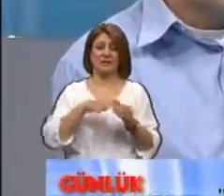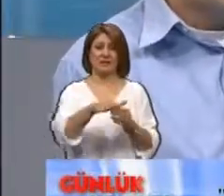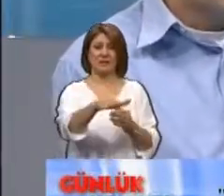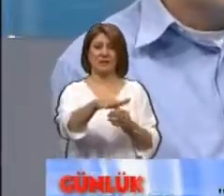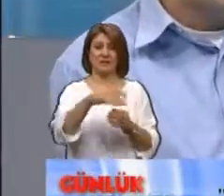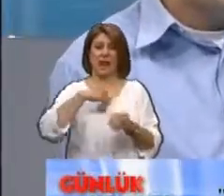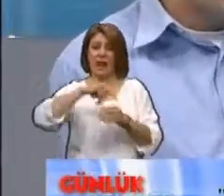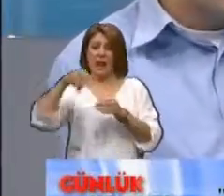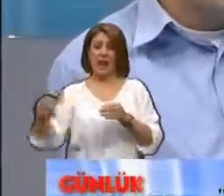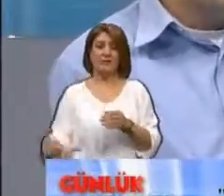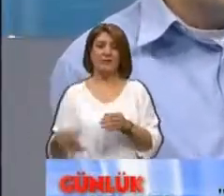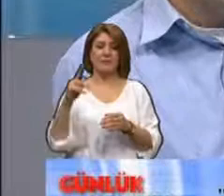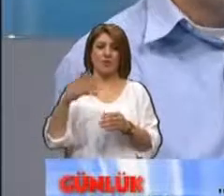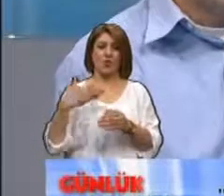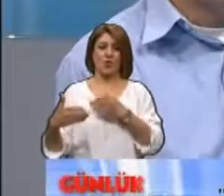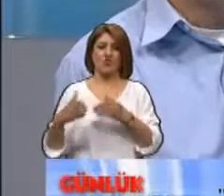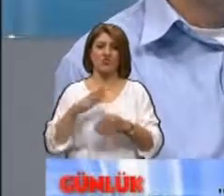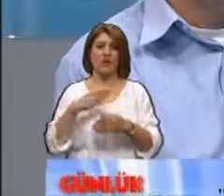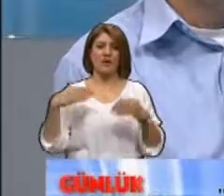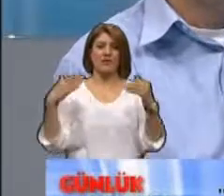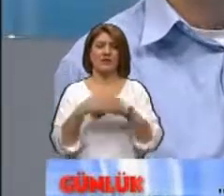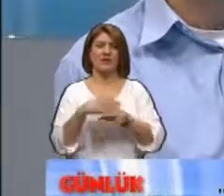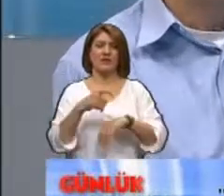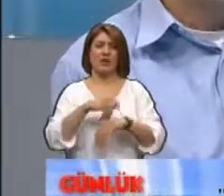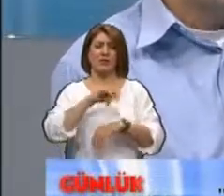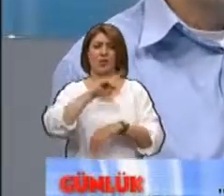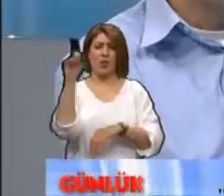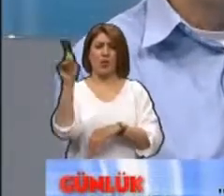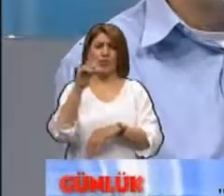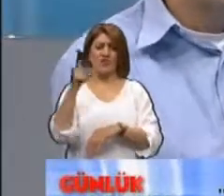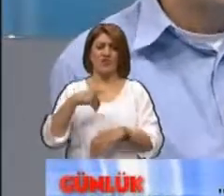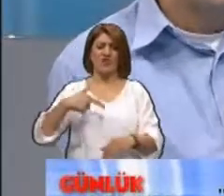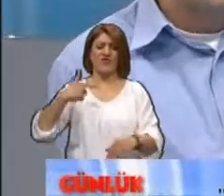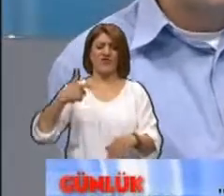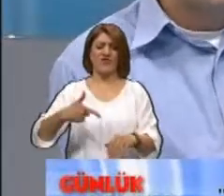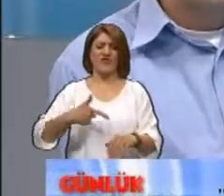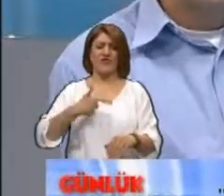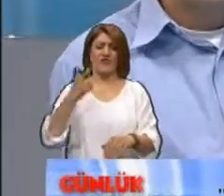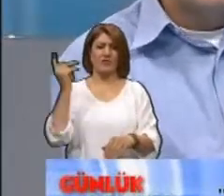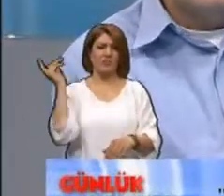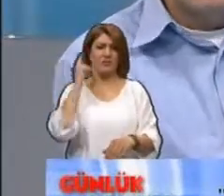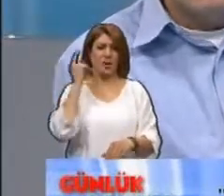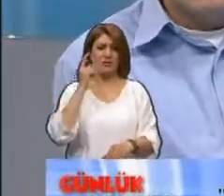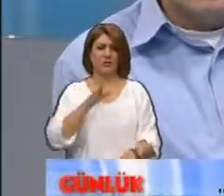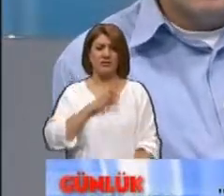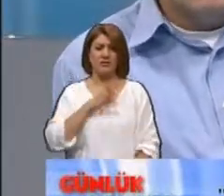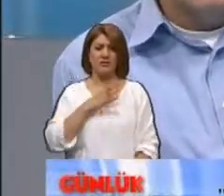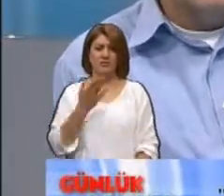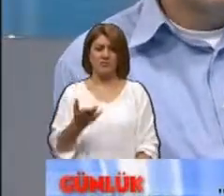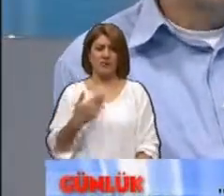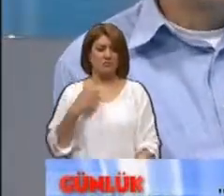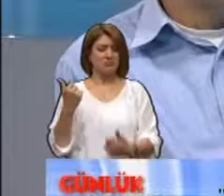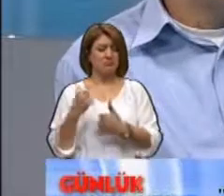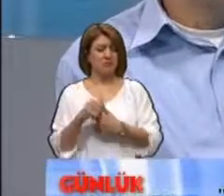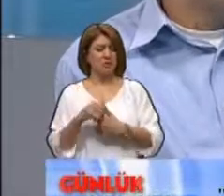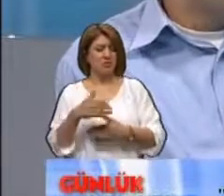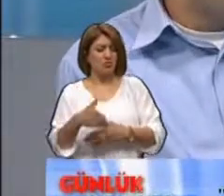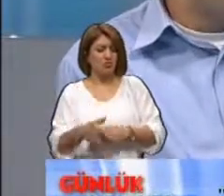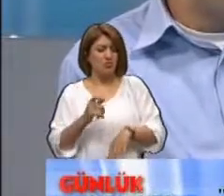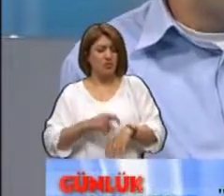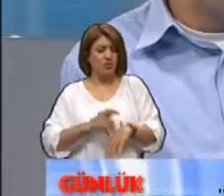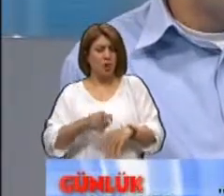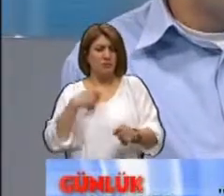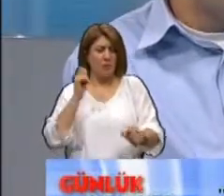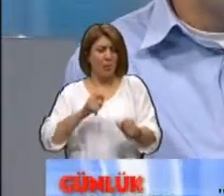kotta bir komşumuz var. Gece 10'da bir şey sesi geliyor böyle. Kaynak sesi filan. Eşim de diyor ki ya Yiğit diyor bu adam bu saatte